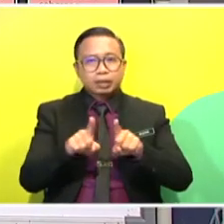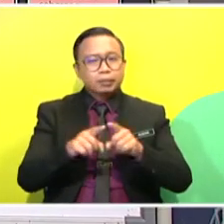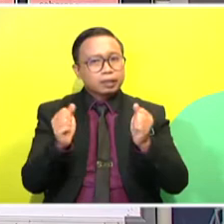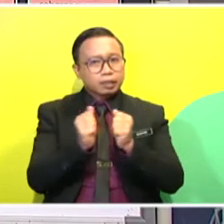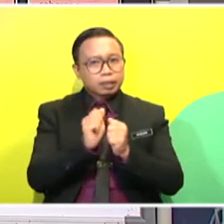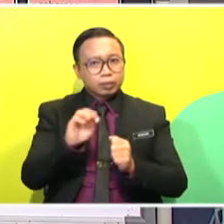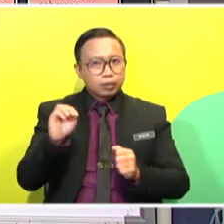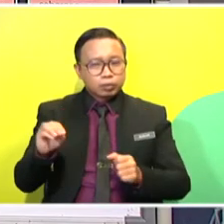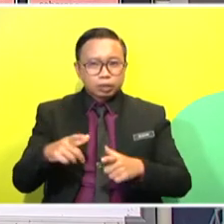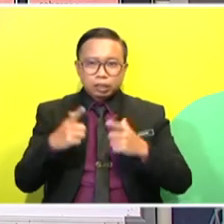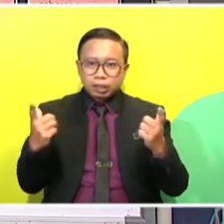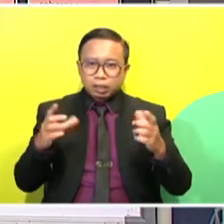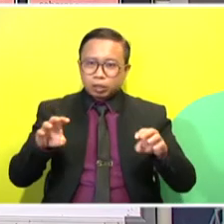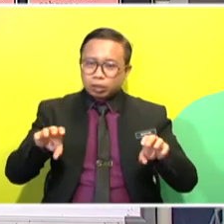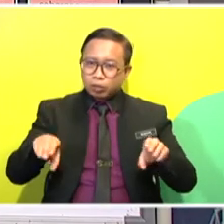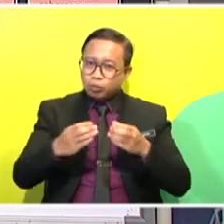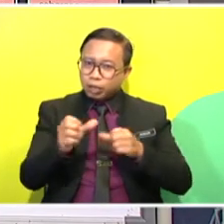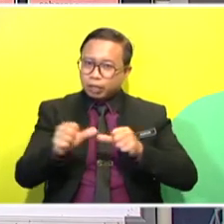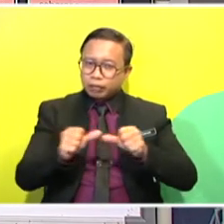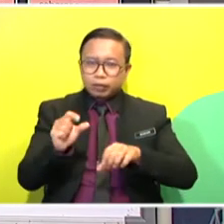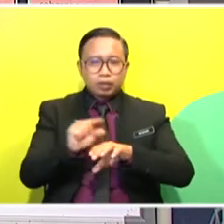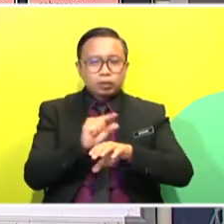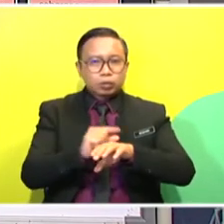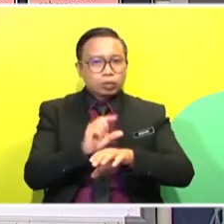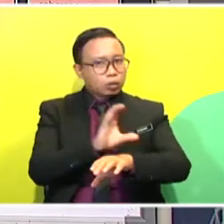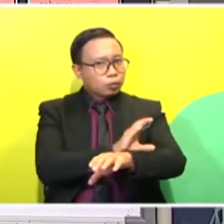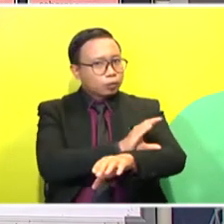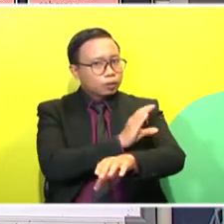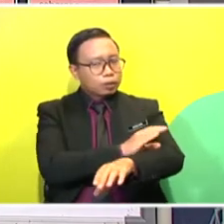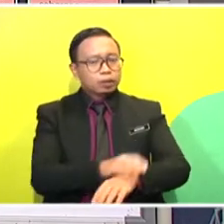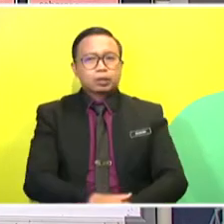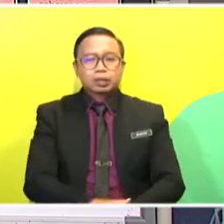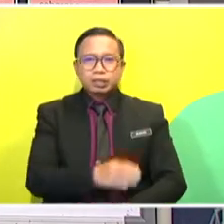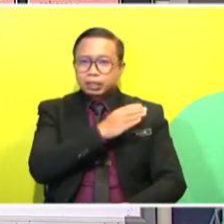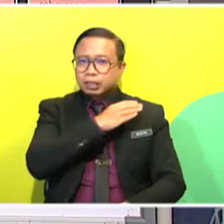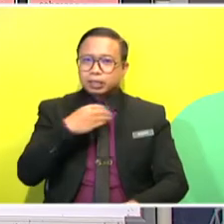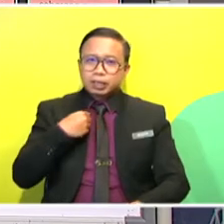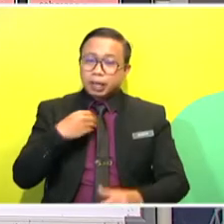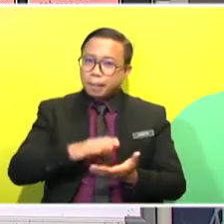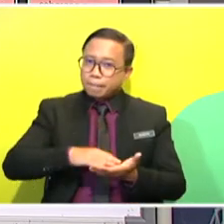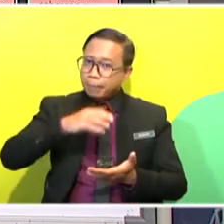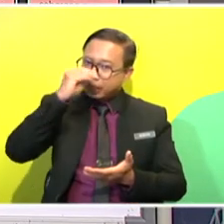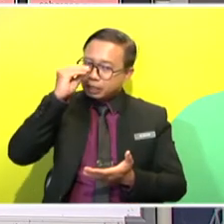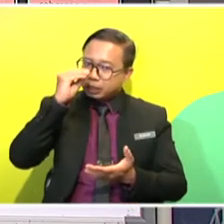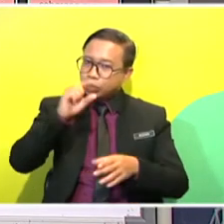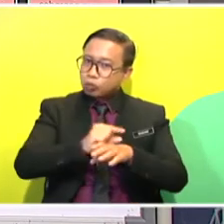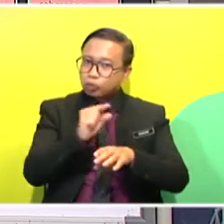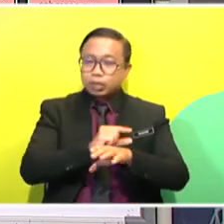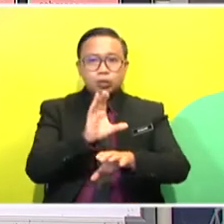lain melakukan aktiviti menggunakan komputer dan mengenal dengan lebih lanjut bagaimana untuk menggunakan